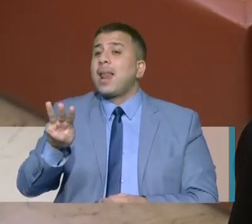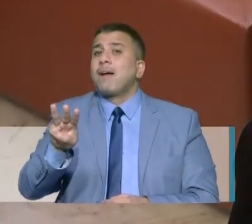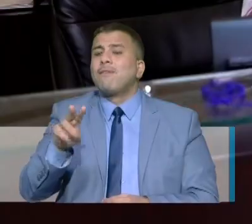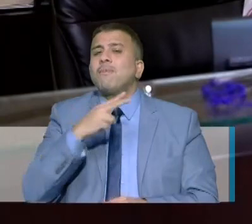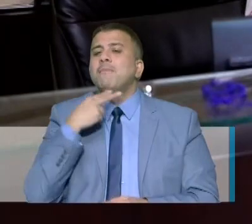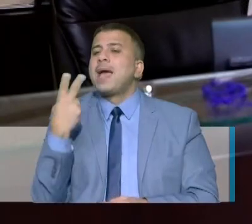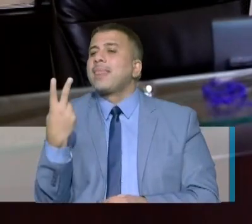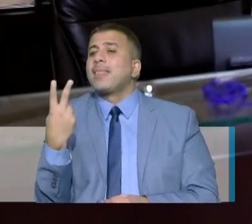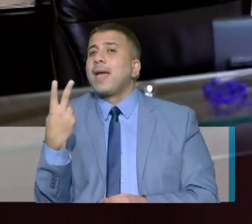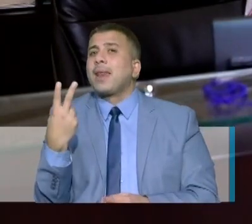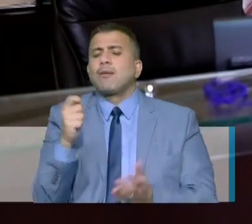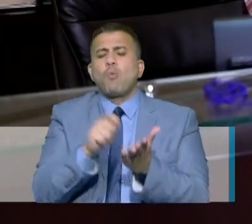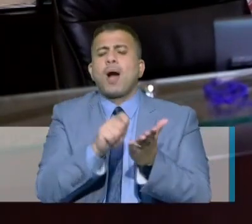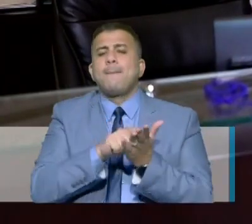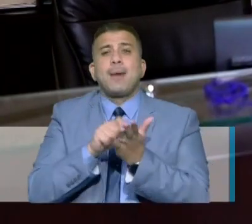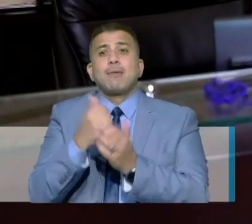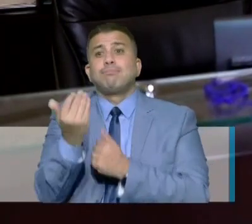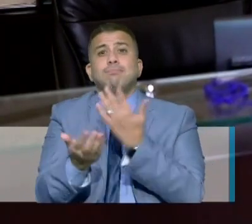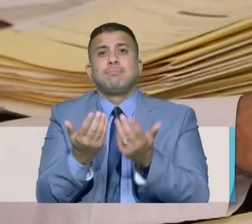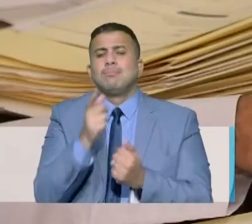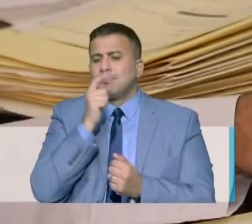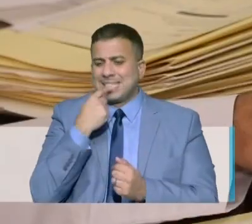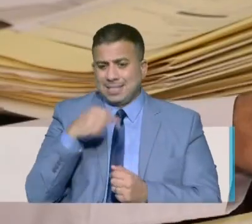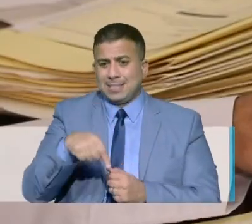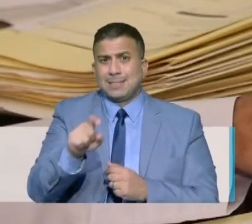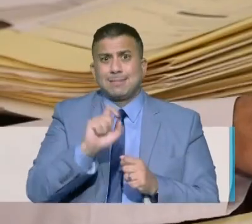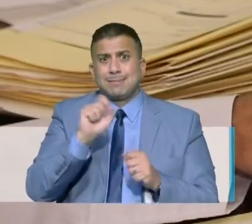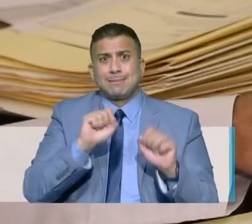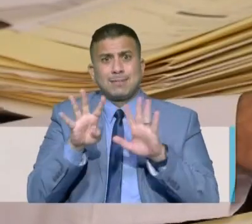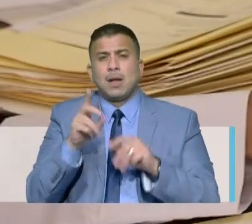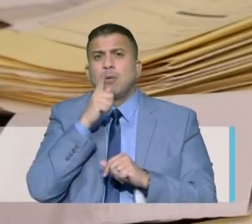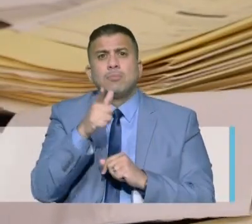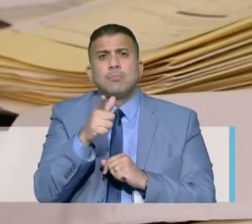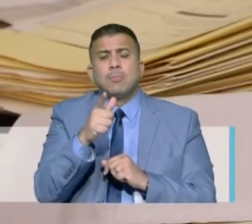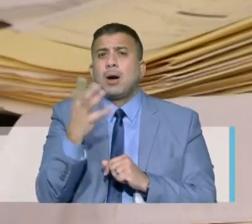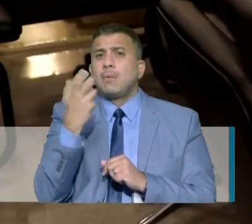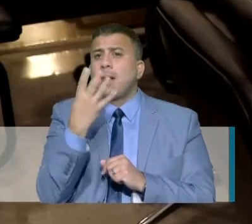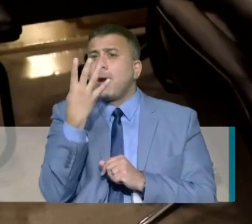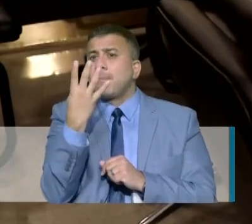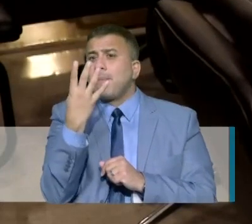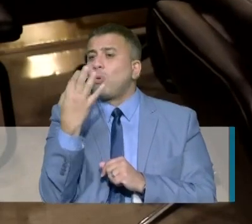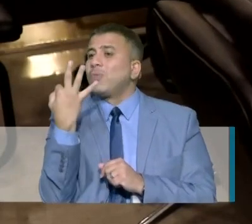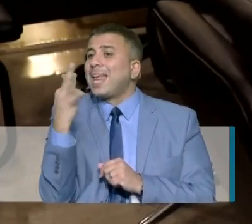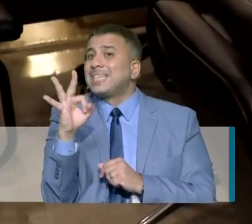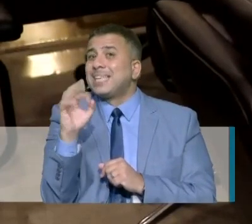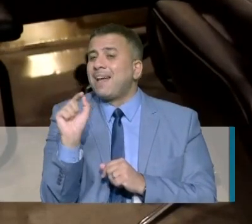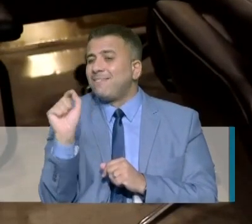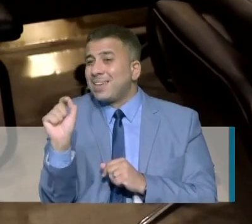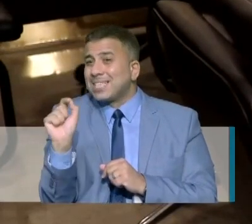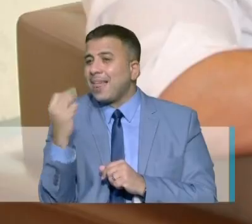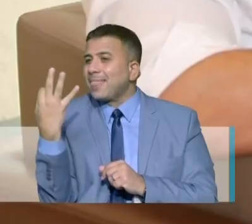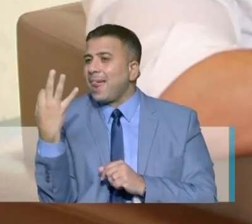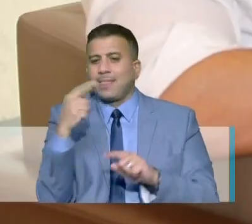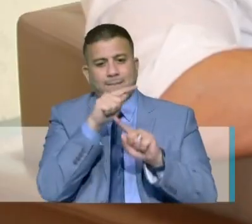معامله خلال الاشهر التسعه الاولى من العام الجاري بنسبه نمو بلغت 34.3